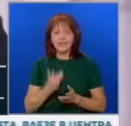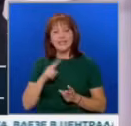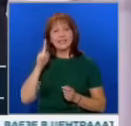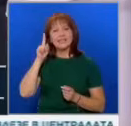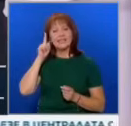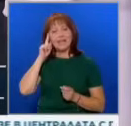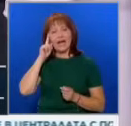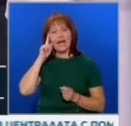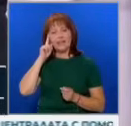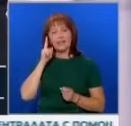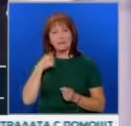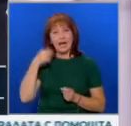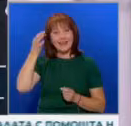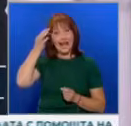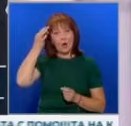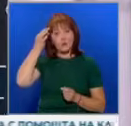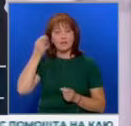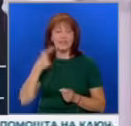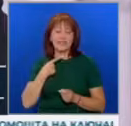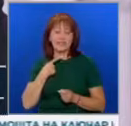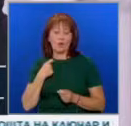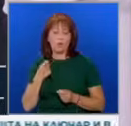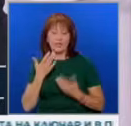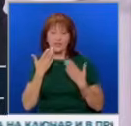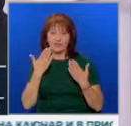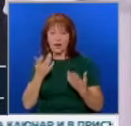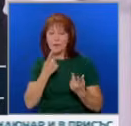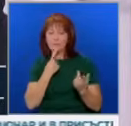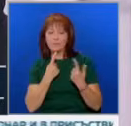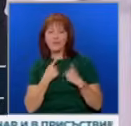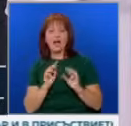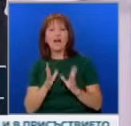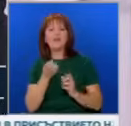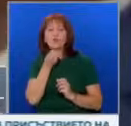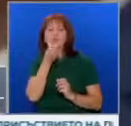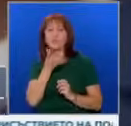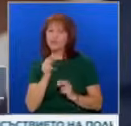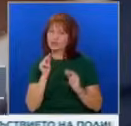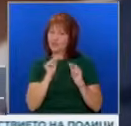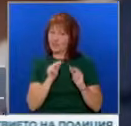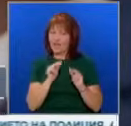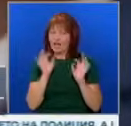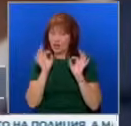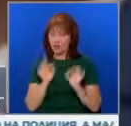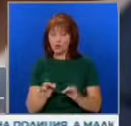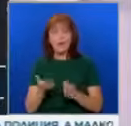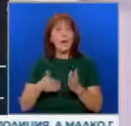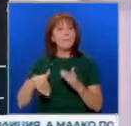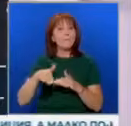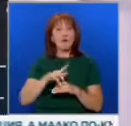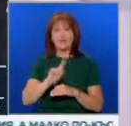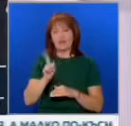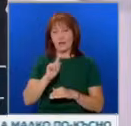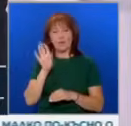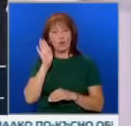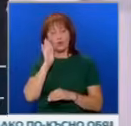Знаете, че бях накосан от това да загубя живота си. Много от вас ме питаха какво се случи. Ще ви кажа точно какво се случи и повече никога няма да го чуете